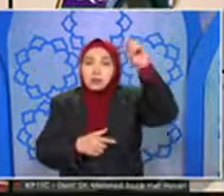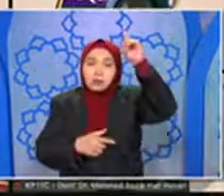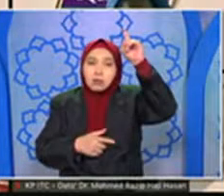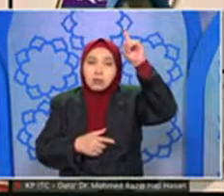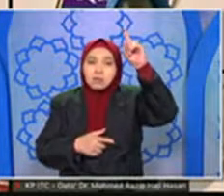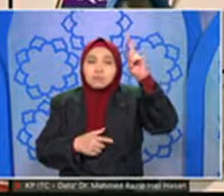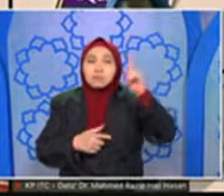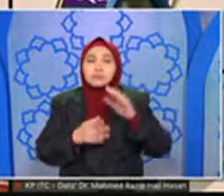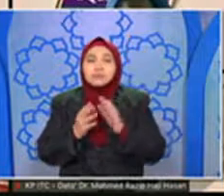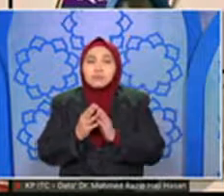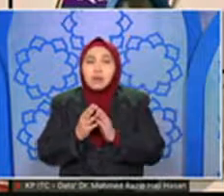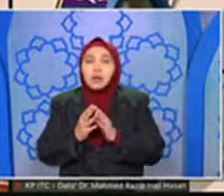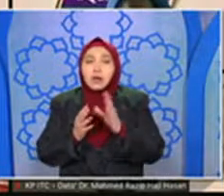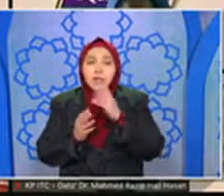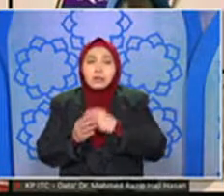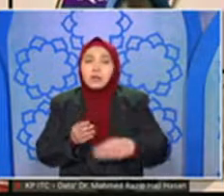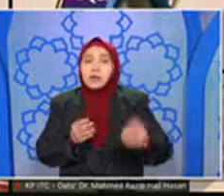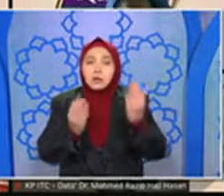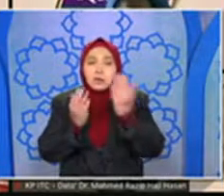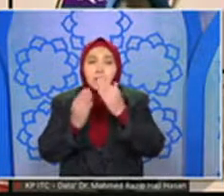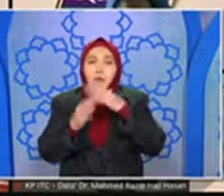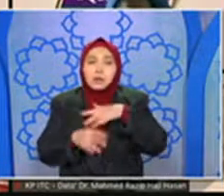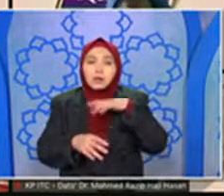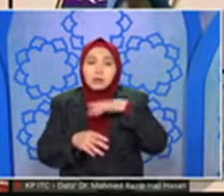الراحمين والحمد لله رب